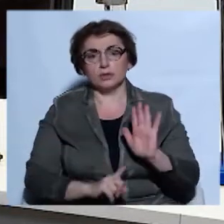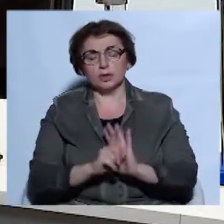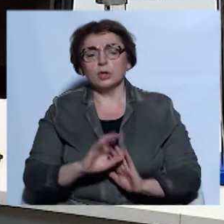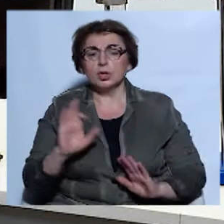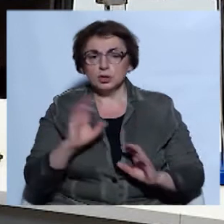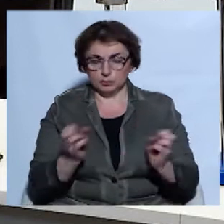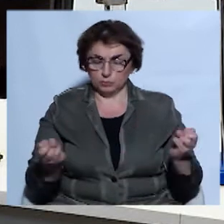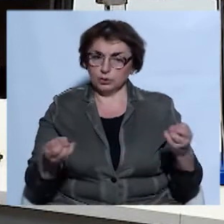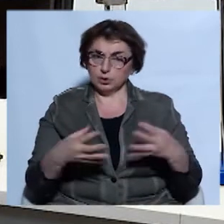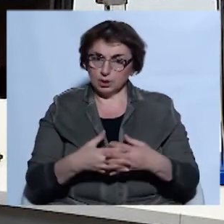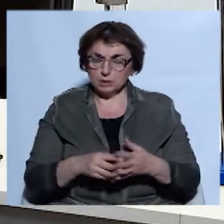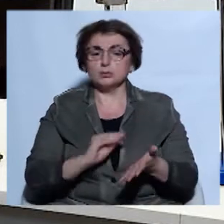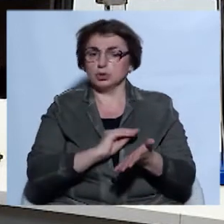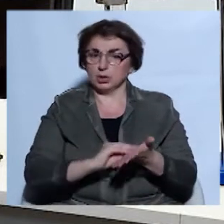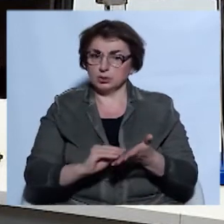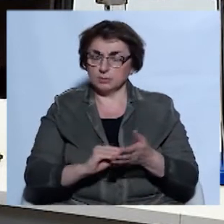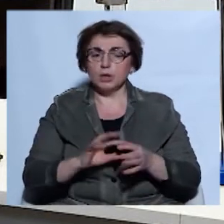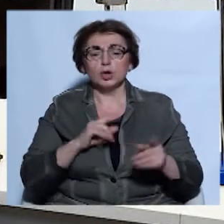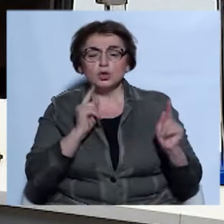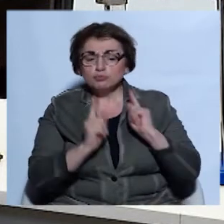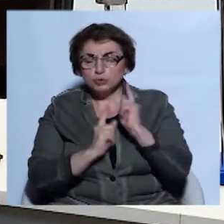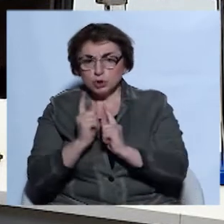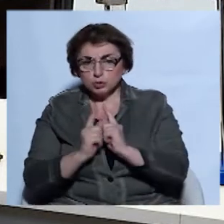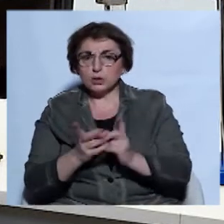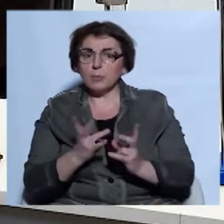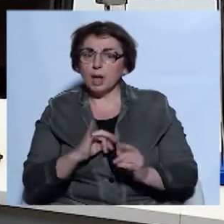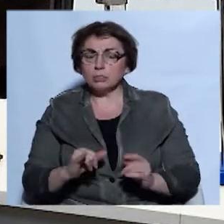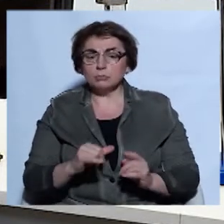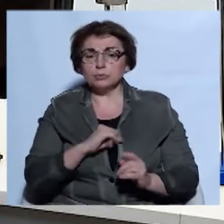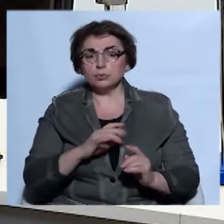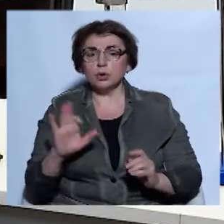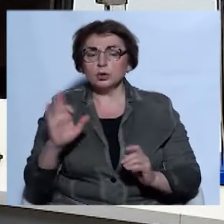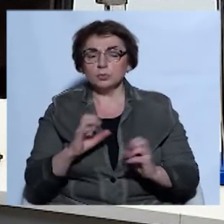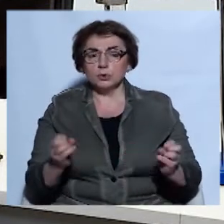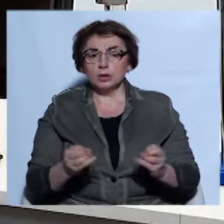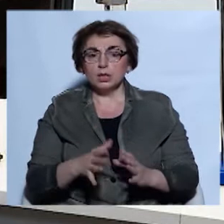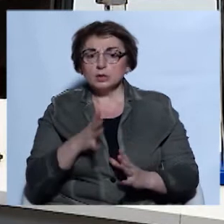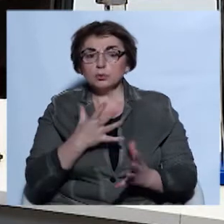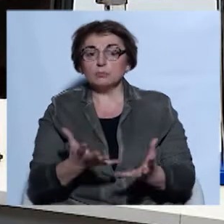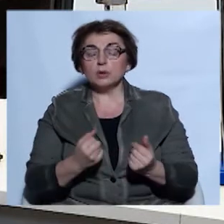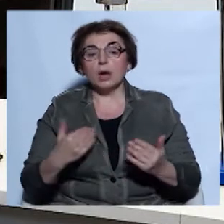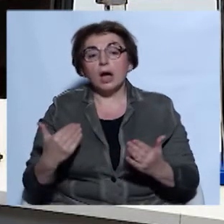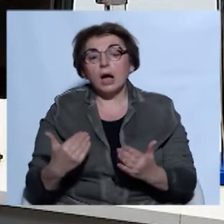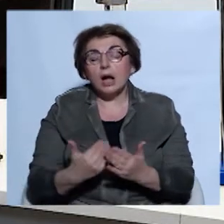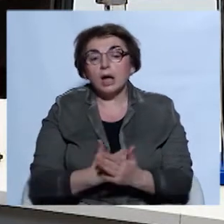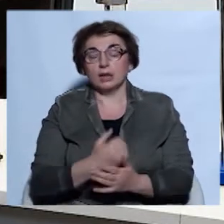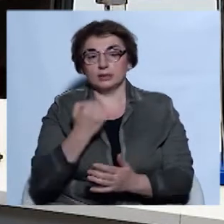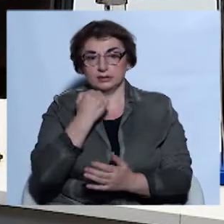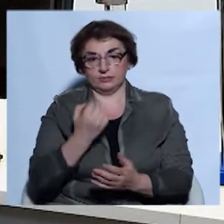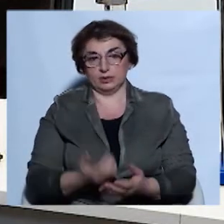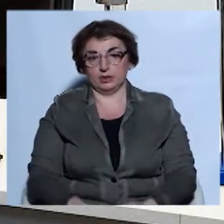ქიმიური რეაქციების ჩაწერა, გასწორება, ანუ ქიმიური რეაქციების დროს მიიღება ახალი